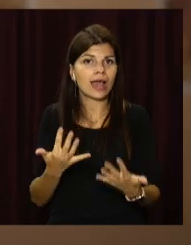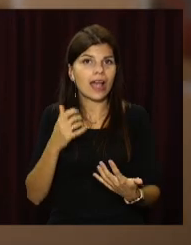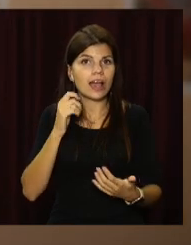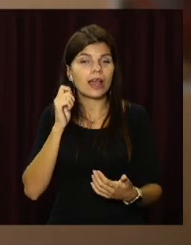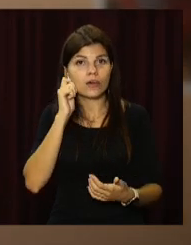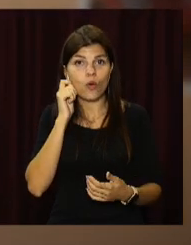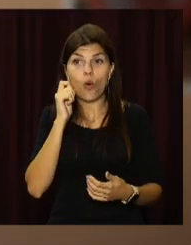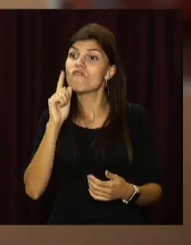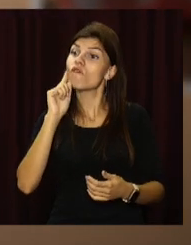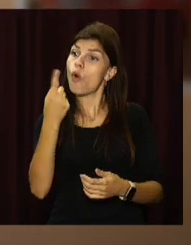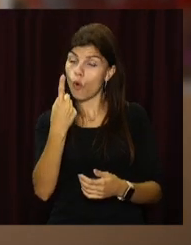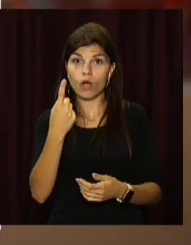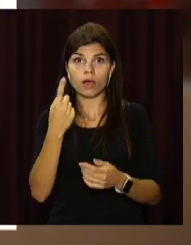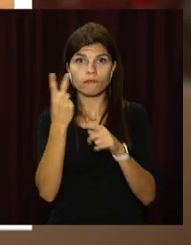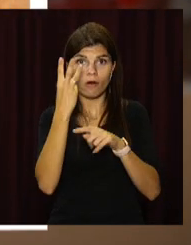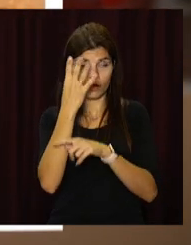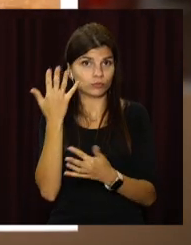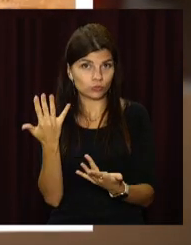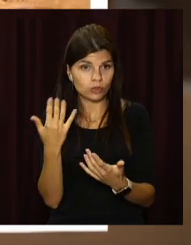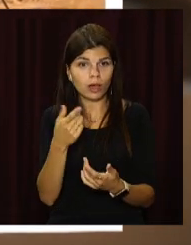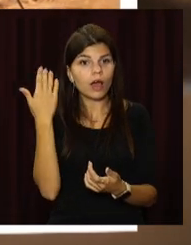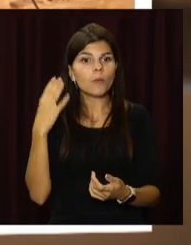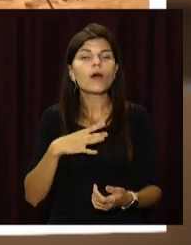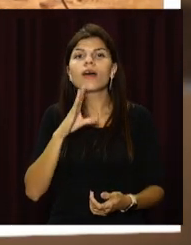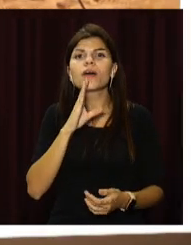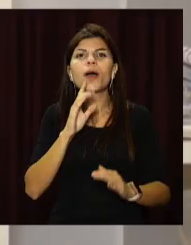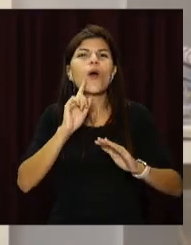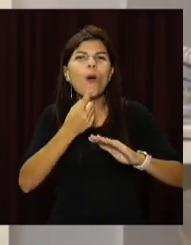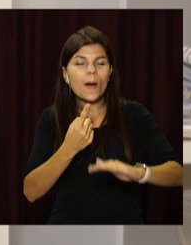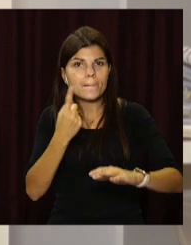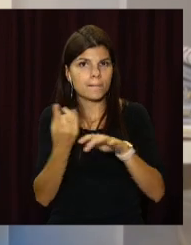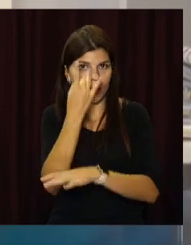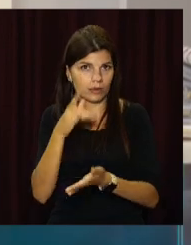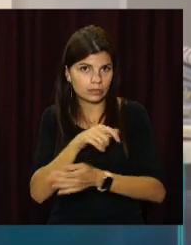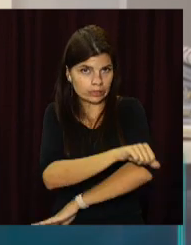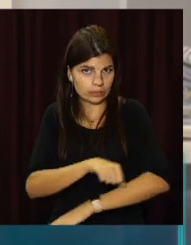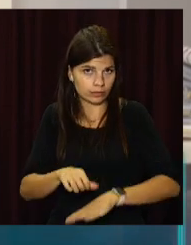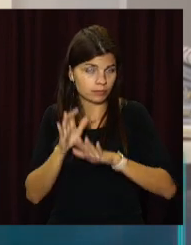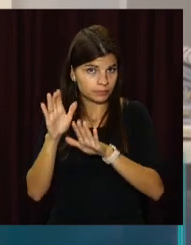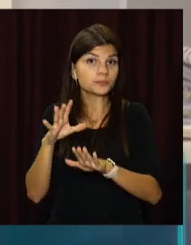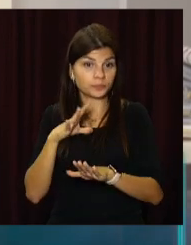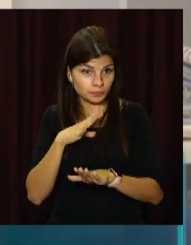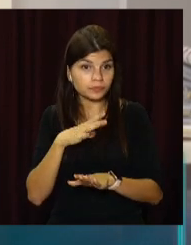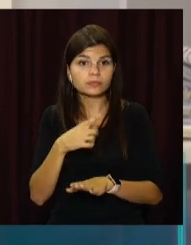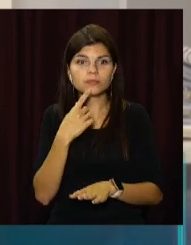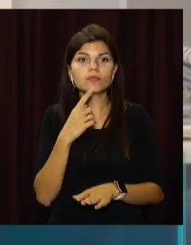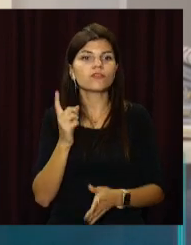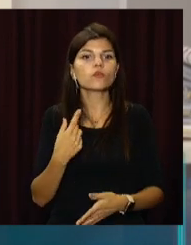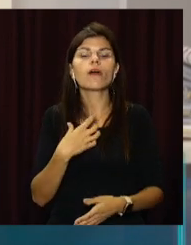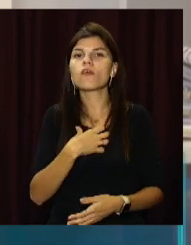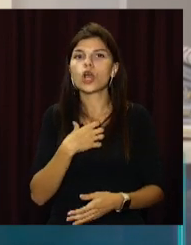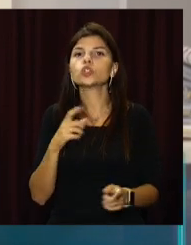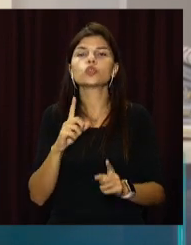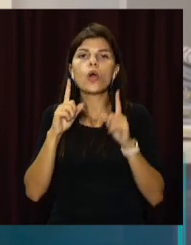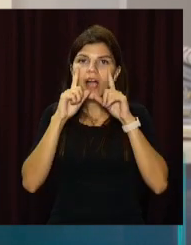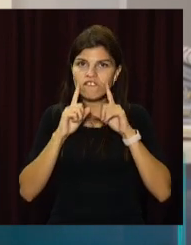рік. Вперше усі разом вирушили за кордон, коли дівчинці був лише рік. Наверное, все-таки приоритетным для меня комфорт в